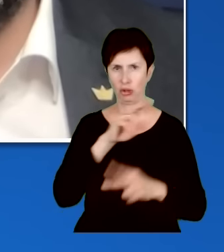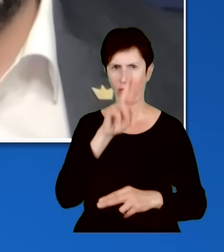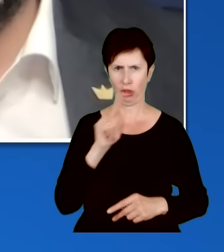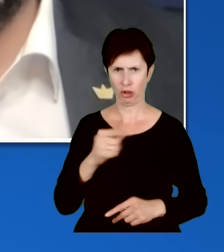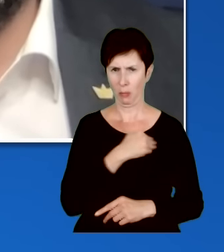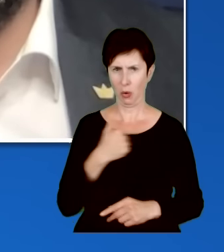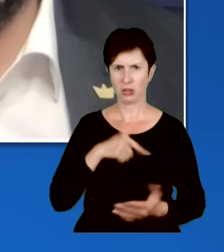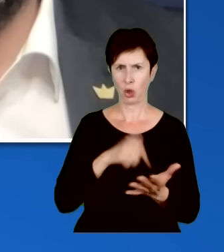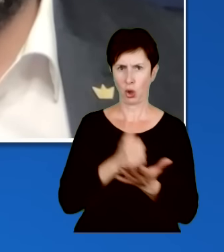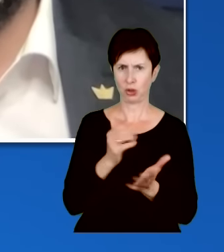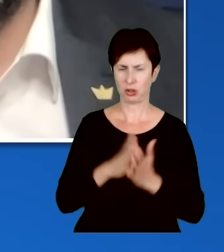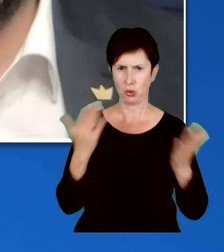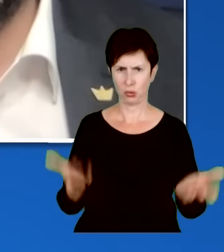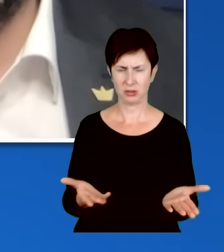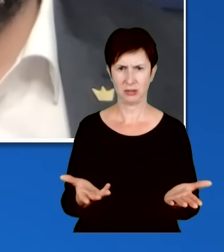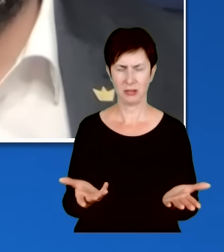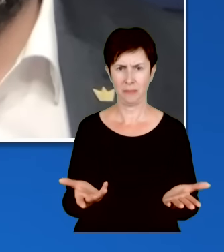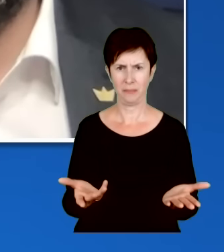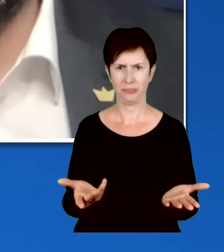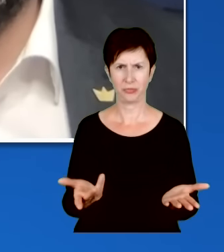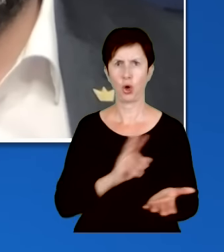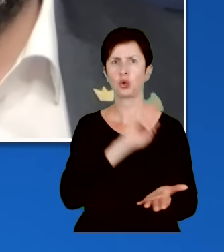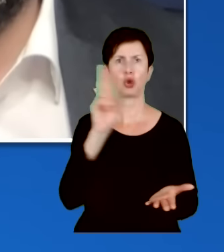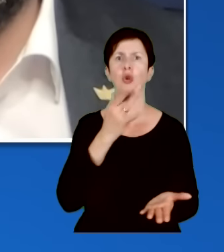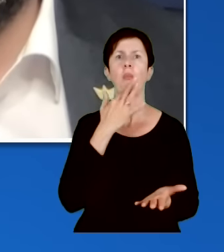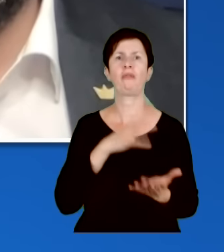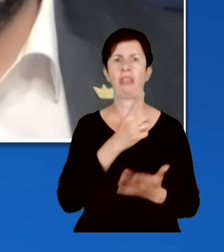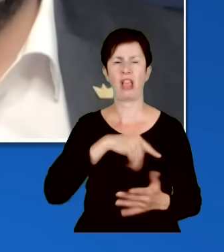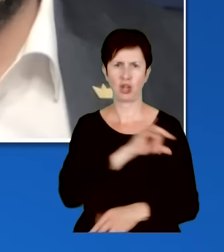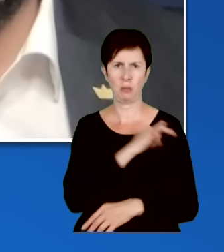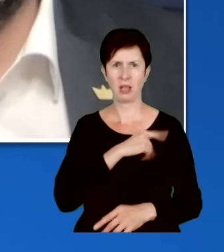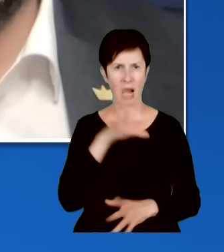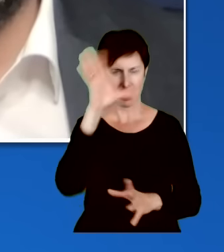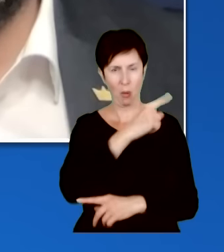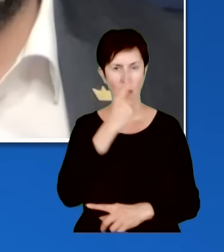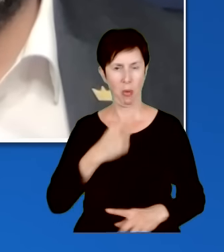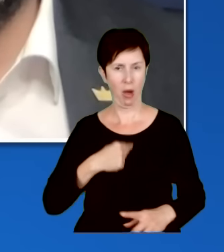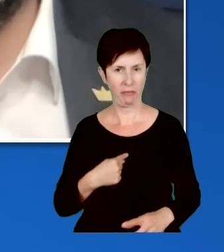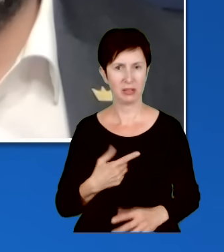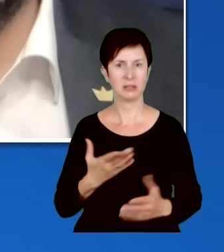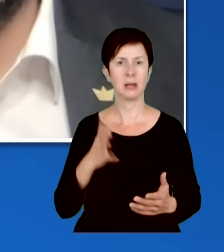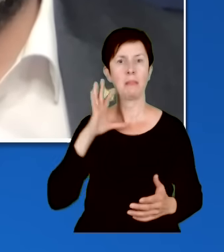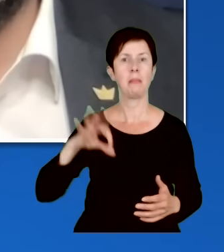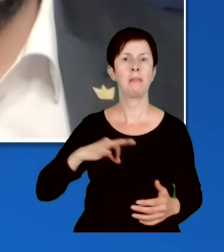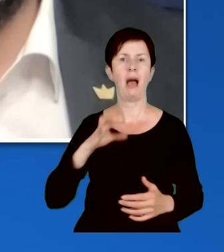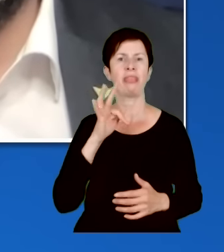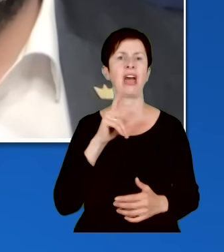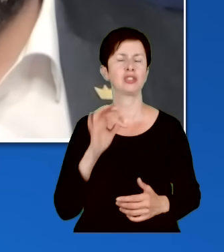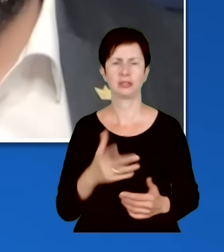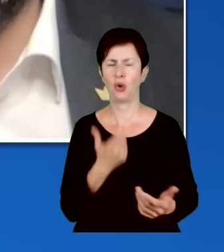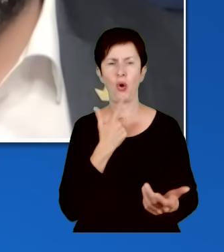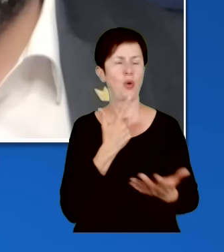tylko ktoś nam znaczy ktoś to powiedział w naszym imieniu ale zapomniał nam o tym powiedzieć pan europoseł Dominik Tarczyński o co tu chodzi to jest